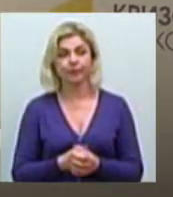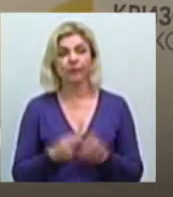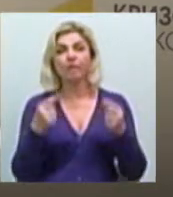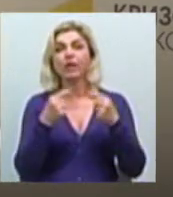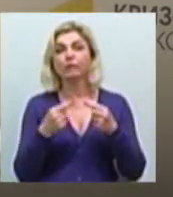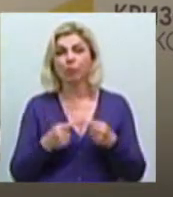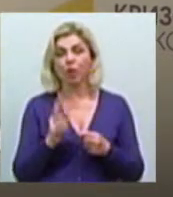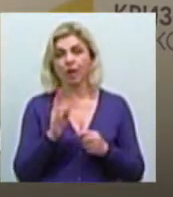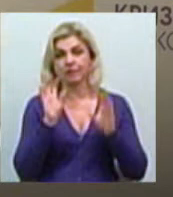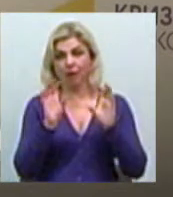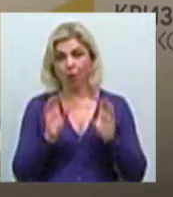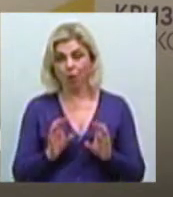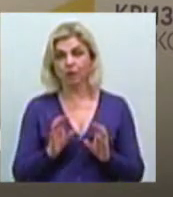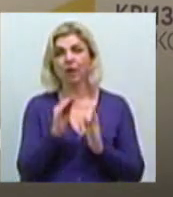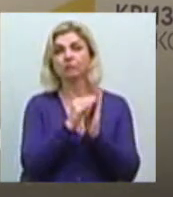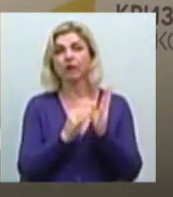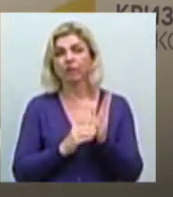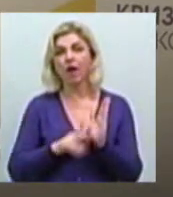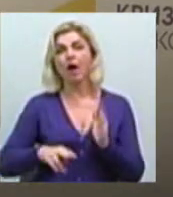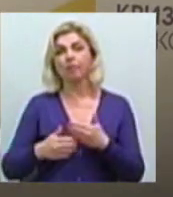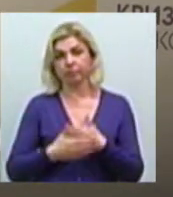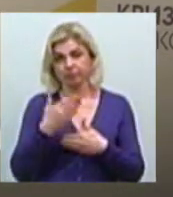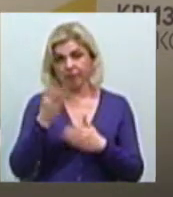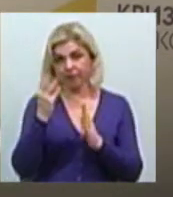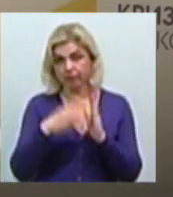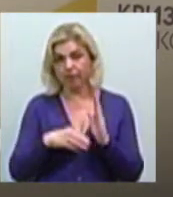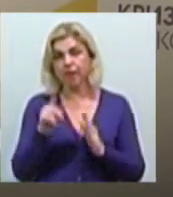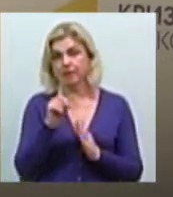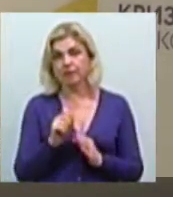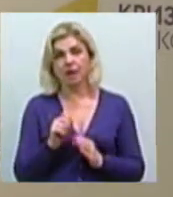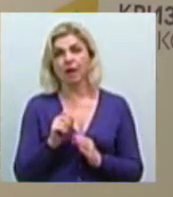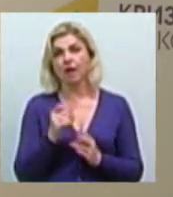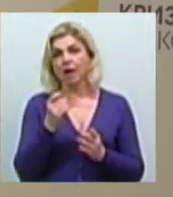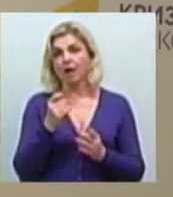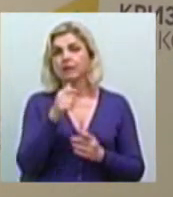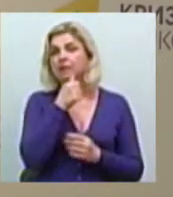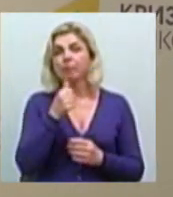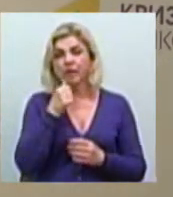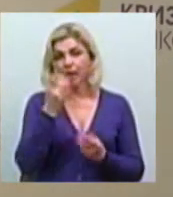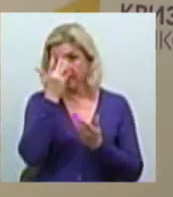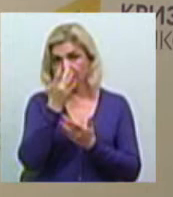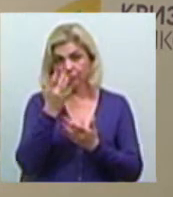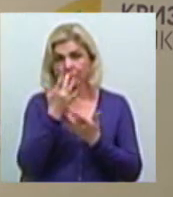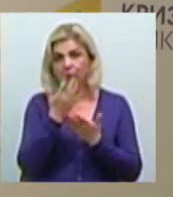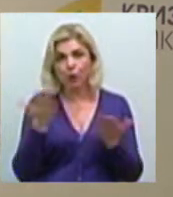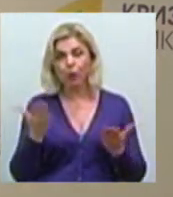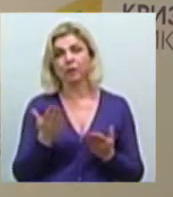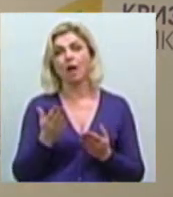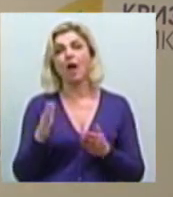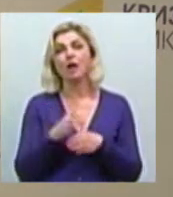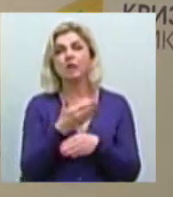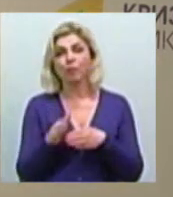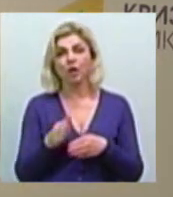до законодавства передбачена адміністративна відповідальність за неоприлюднення розпорядниками бюджетних